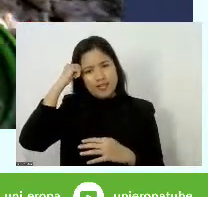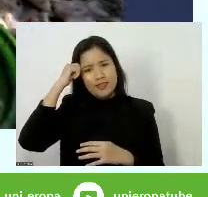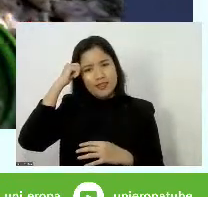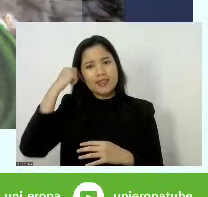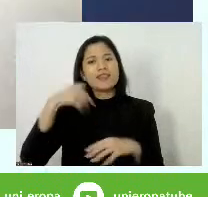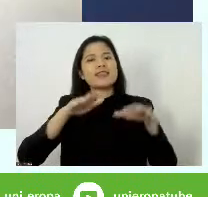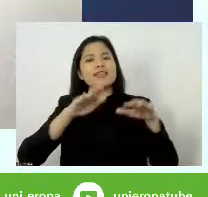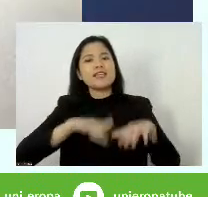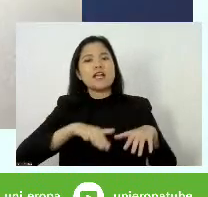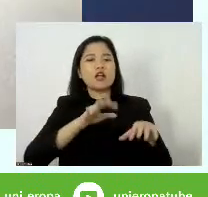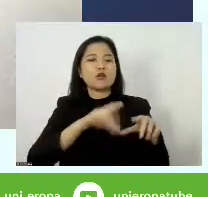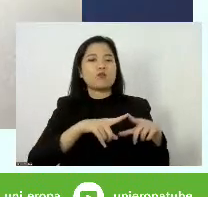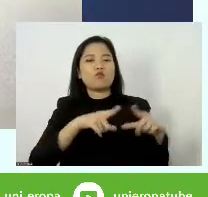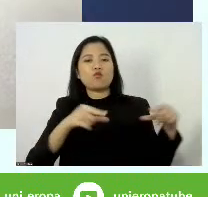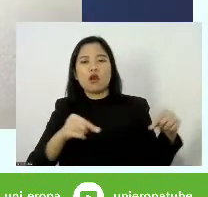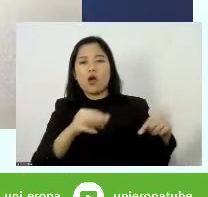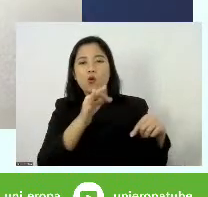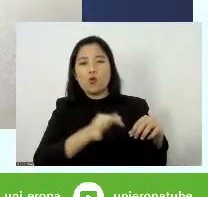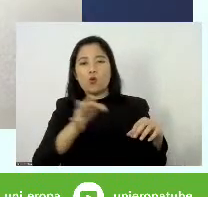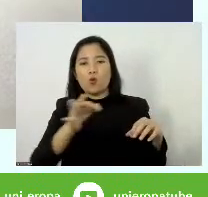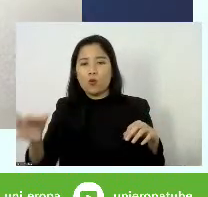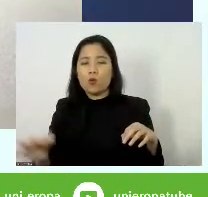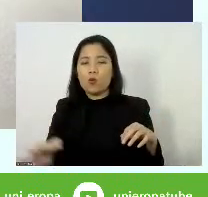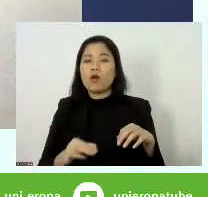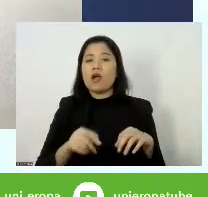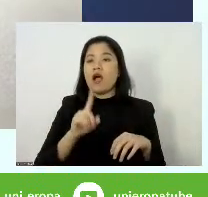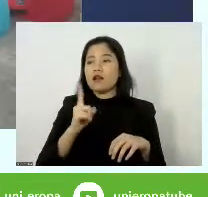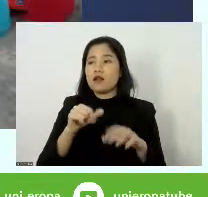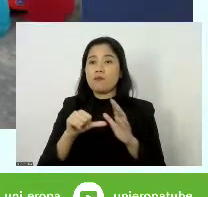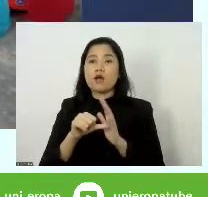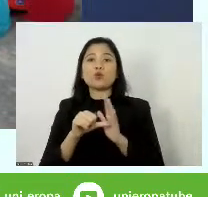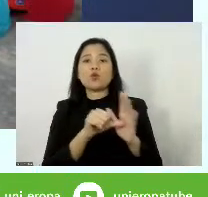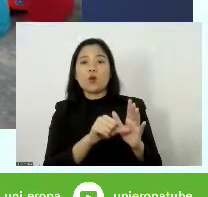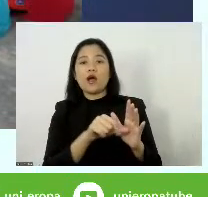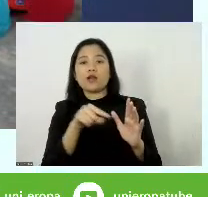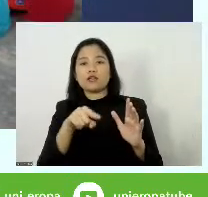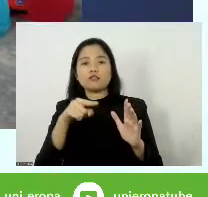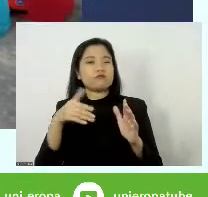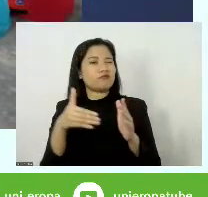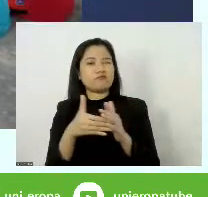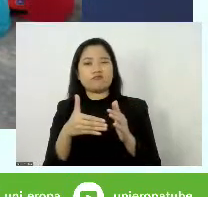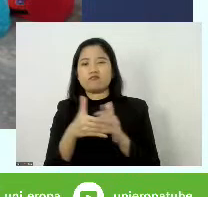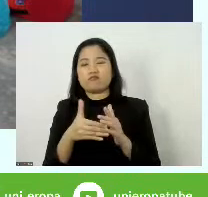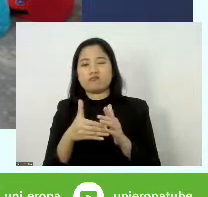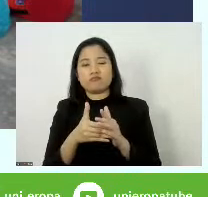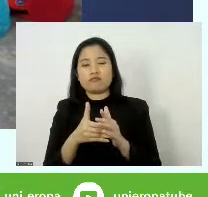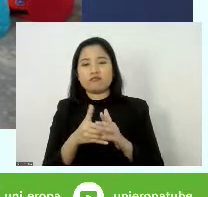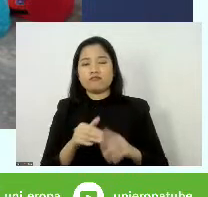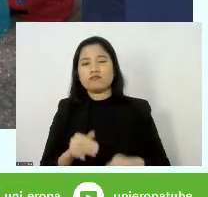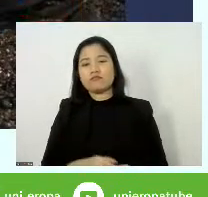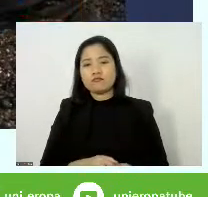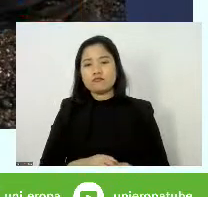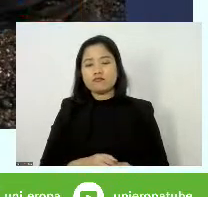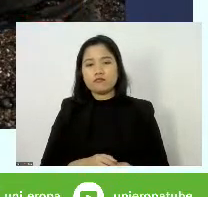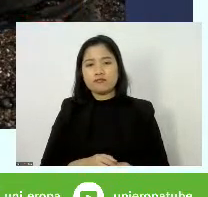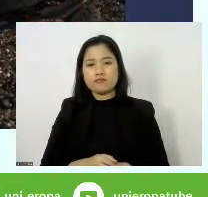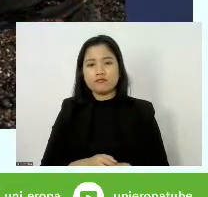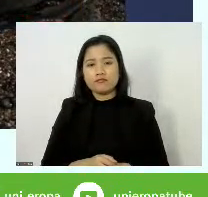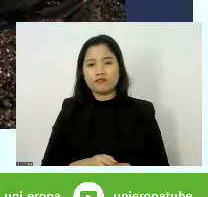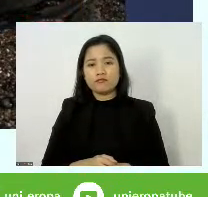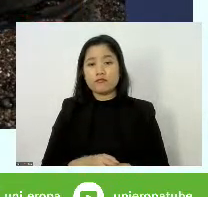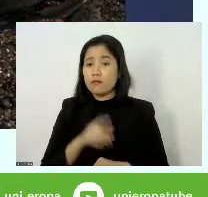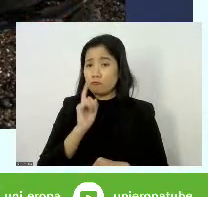Kepulauan moga dari bantuannya ya dibuat dari bantuan Nah kenapa kemudian kita